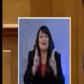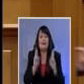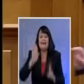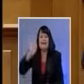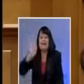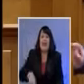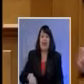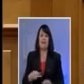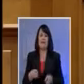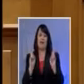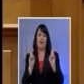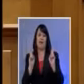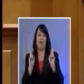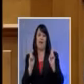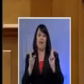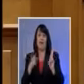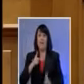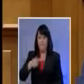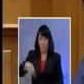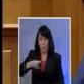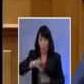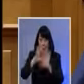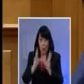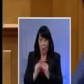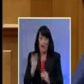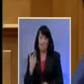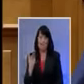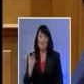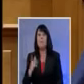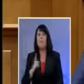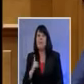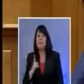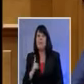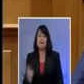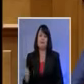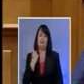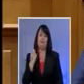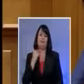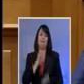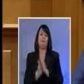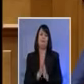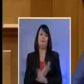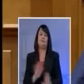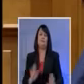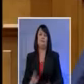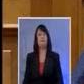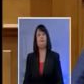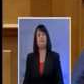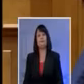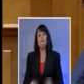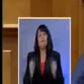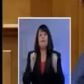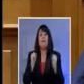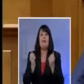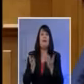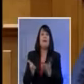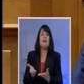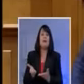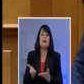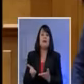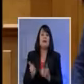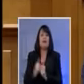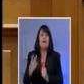Γιατί κάθε σας πρόβλεψη έχει πέσει έξω. Και κυρίως γιατί δεν αντέχετε άλλο και εσείς